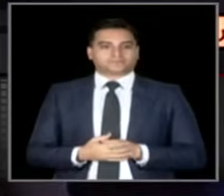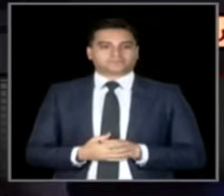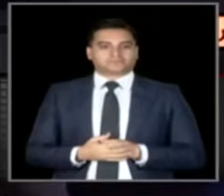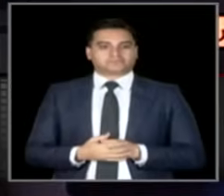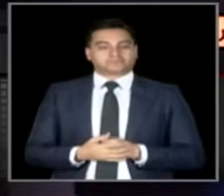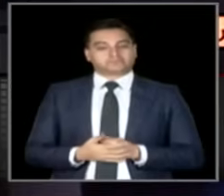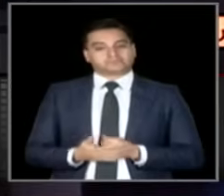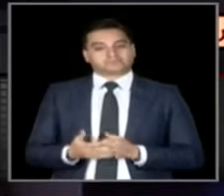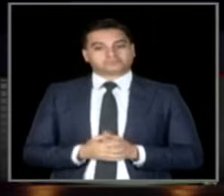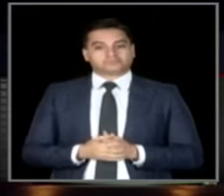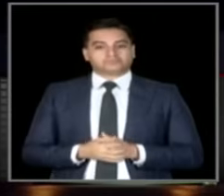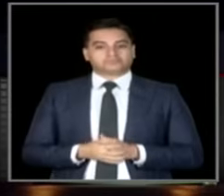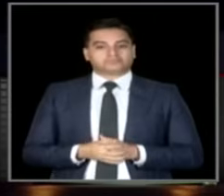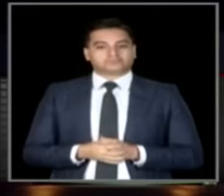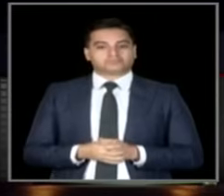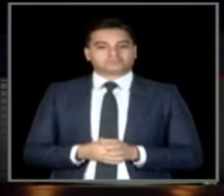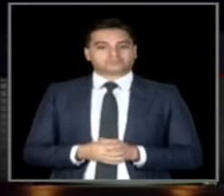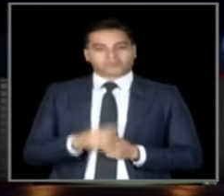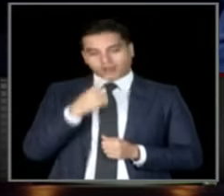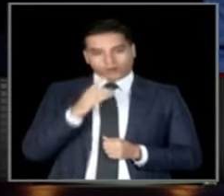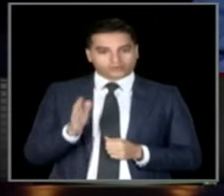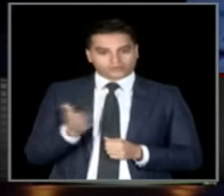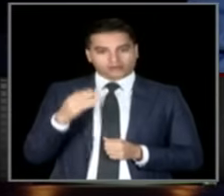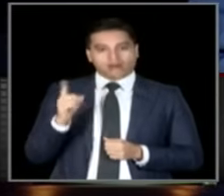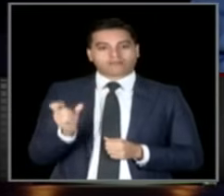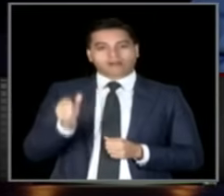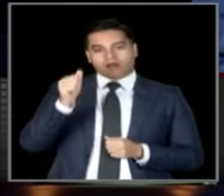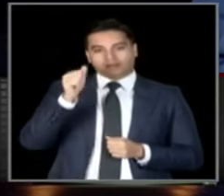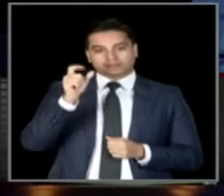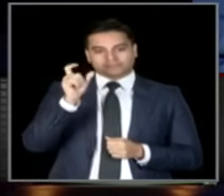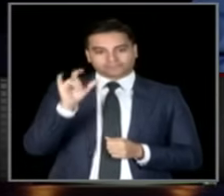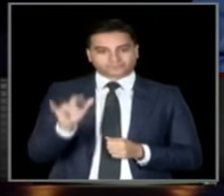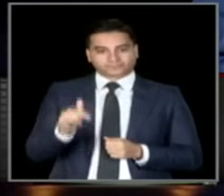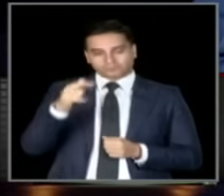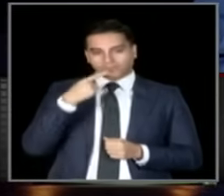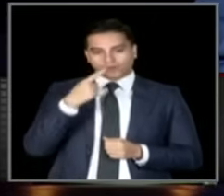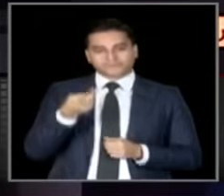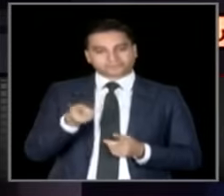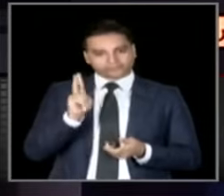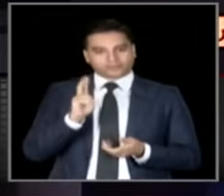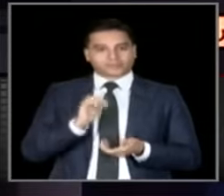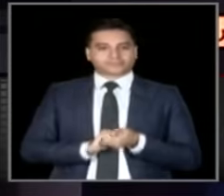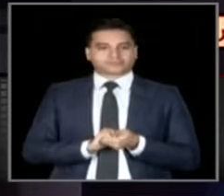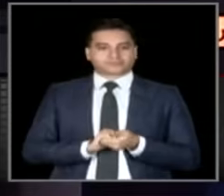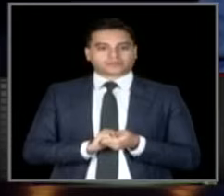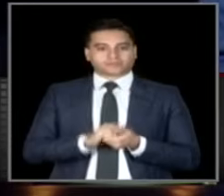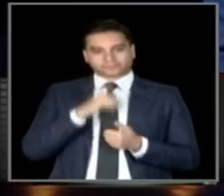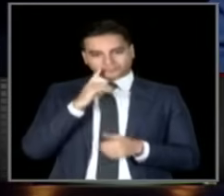جرب يا راني. جرب. أول نبي جرب. جربي. طب أقول لك حاجة يا رانيا، استني عامل معاك اتفاق حلو. لا كنا